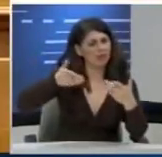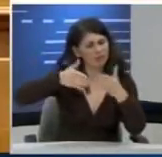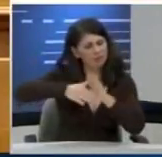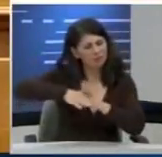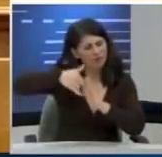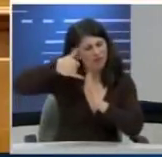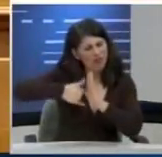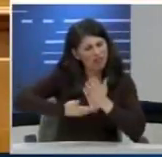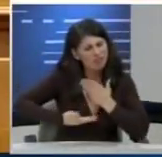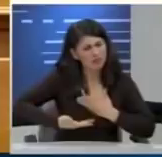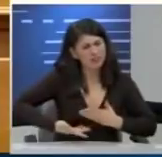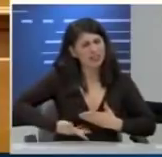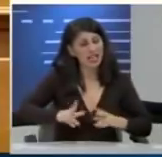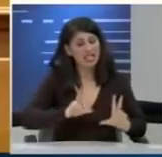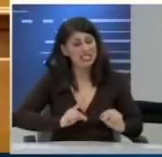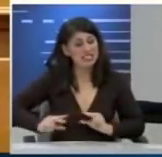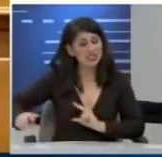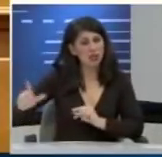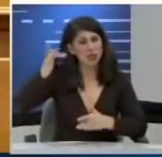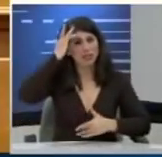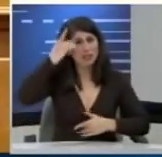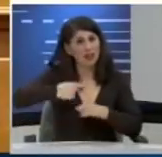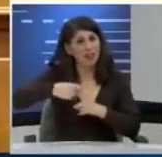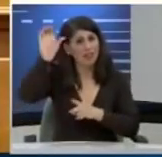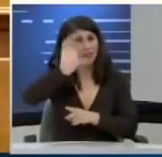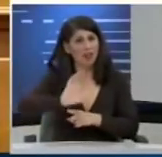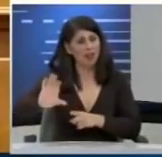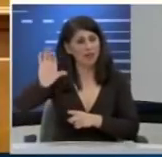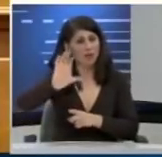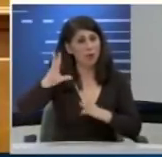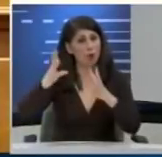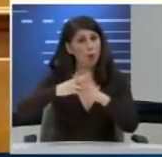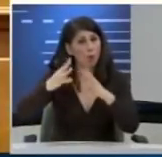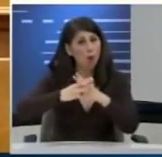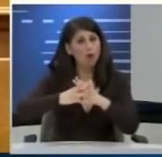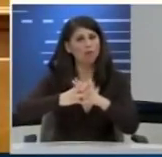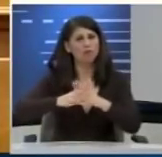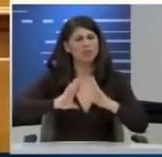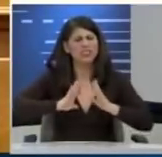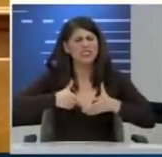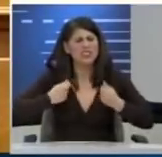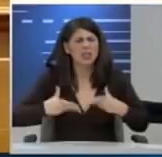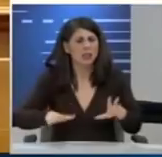βαθιών πληγών που άφησε στη συλλογική συνείδηση της Ελλάδας και της Ευρώπης ο πόλεμος και η φρίκη.